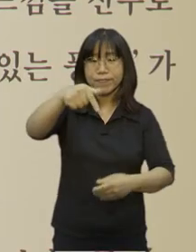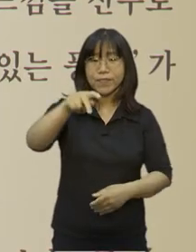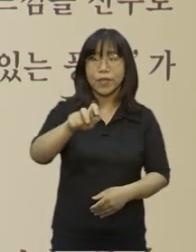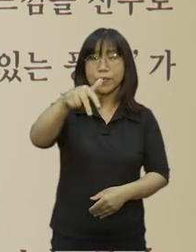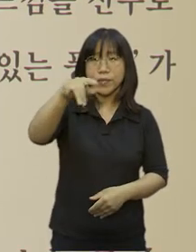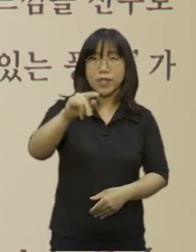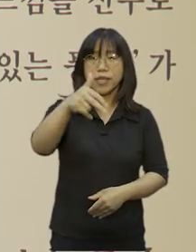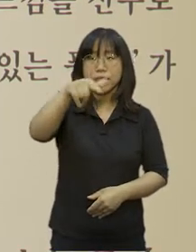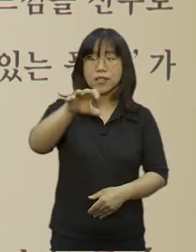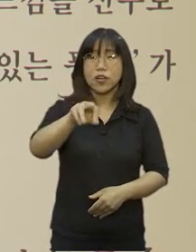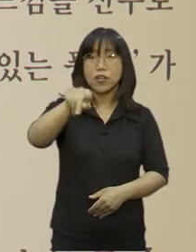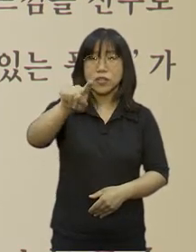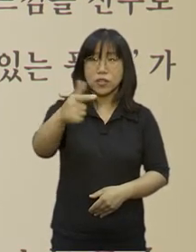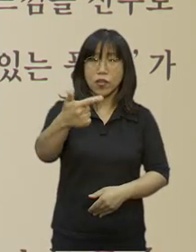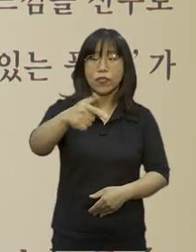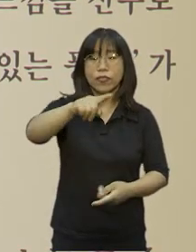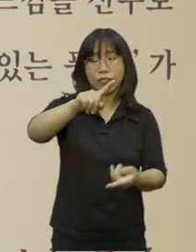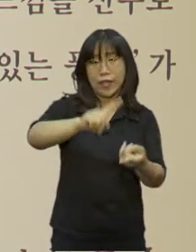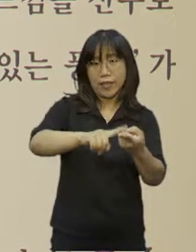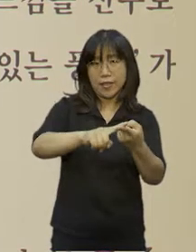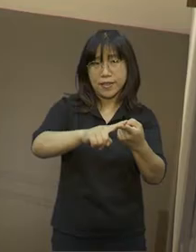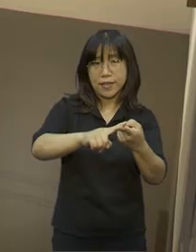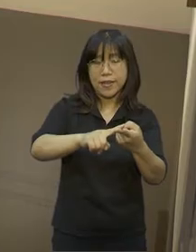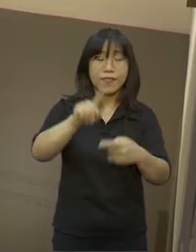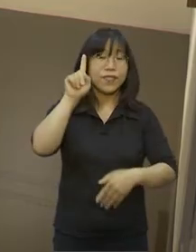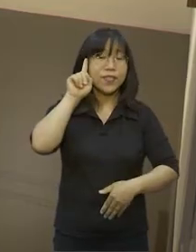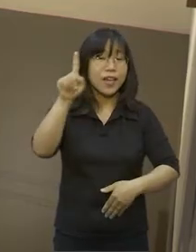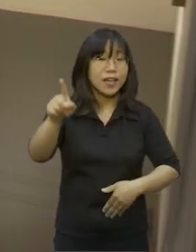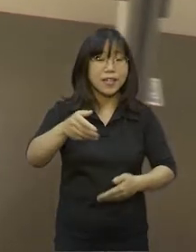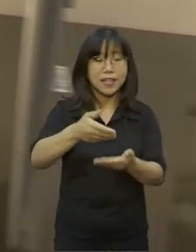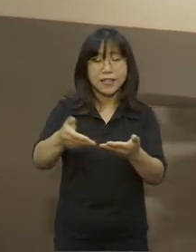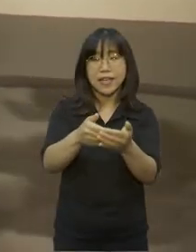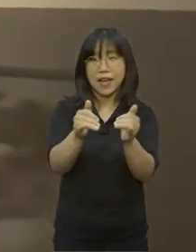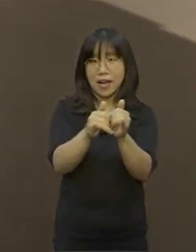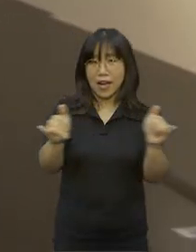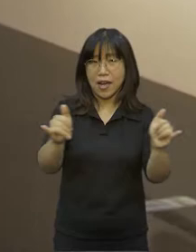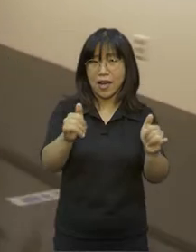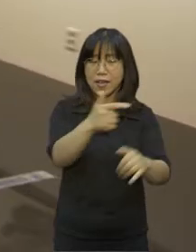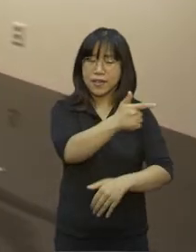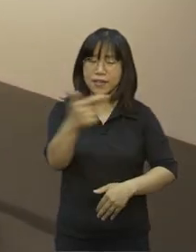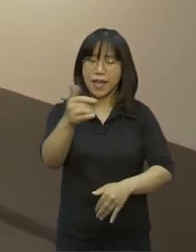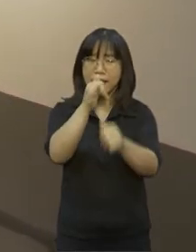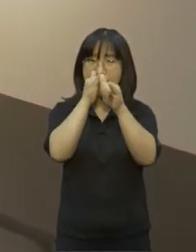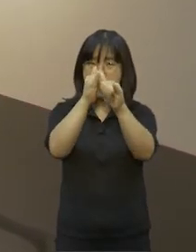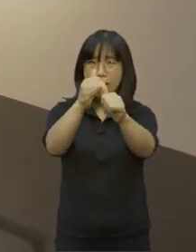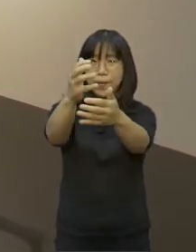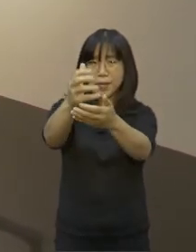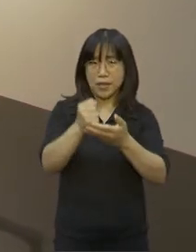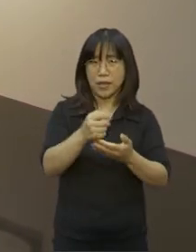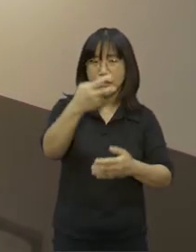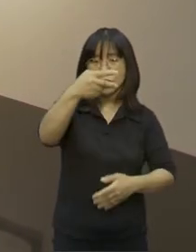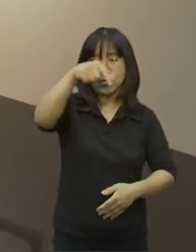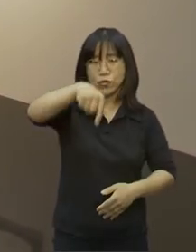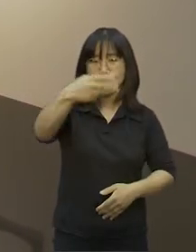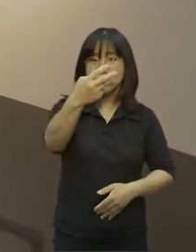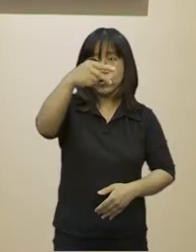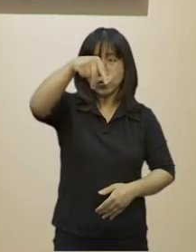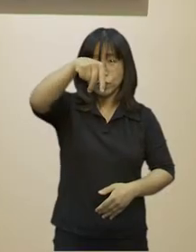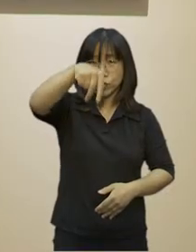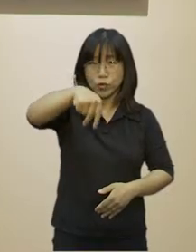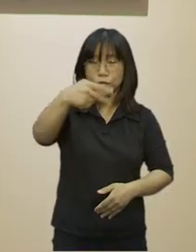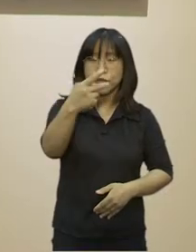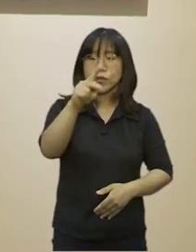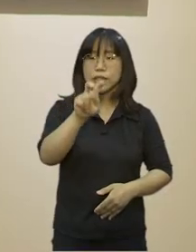정신과 예술혼을 기리기 위한 겸재 내일의 작가 공모전 대상을 수상한 진이란 작가의 두류